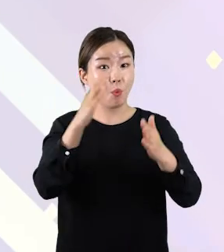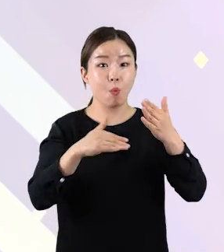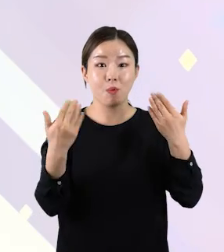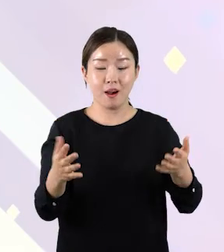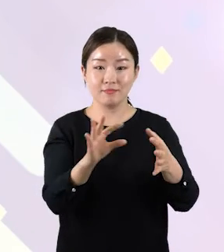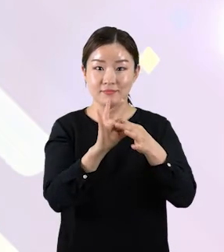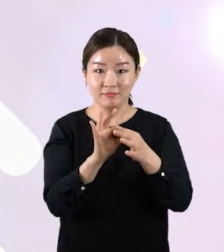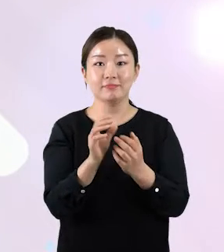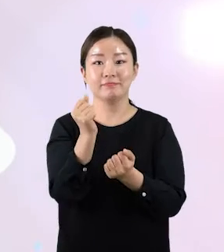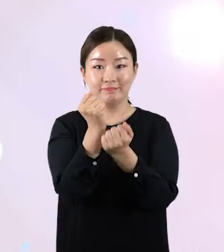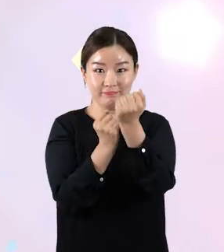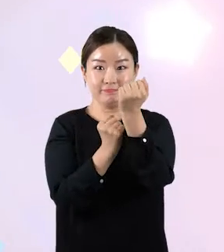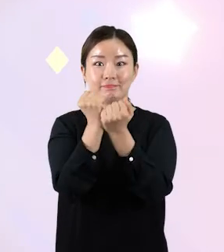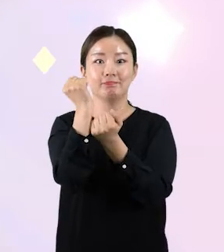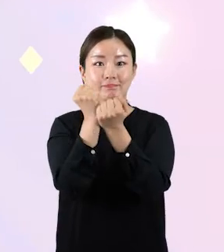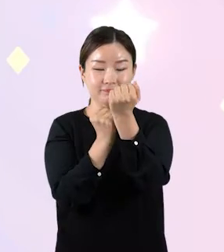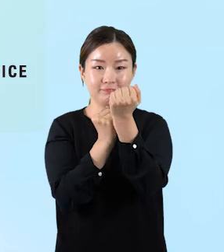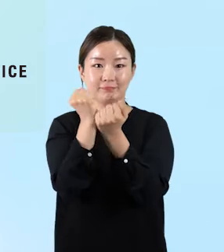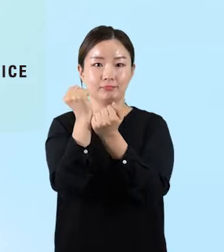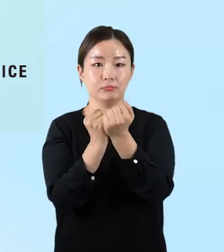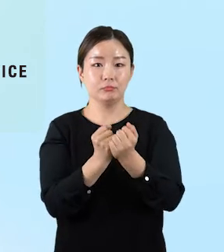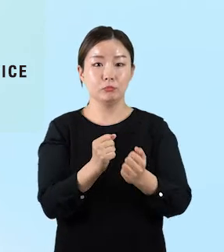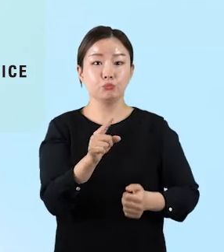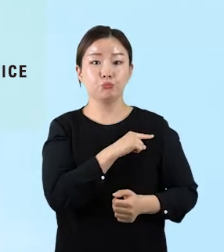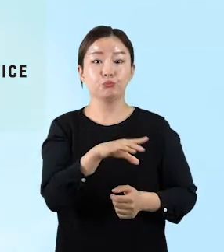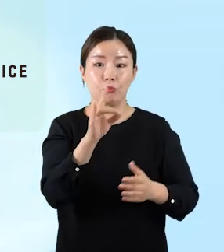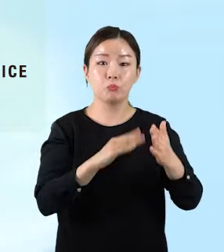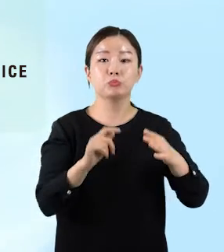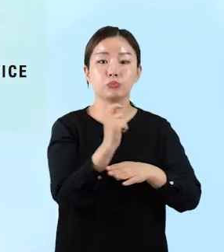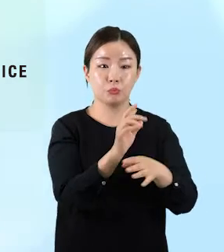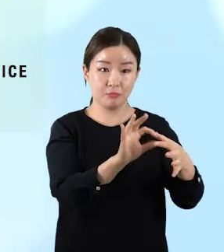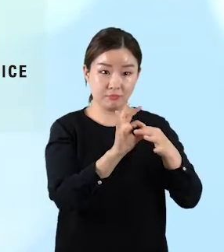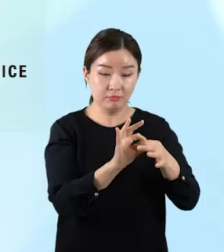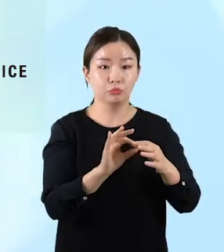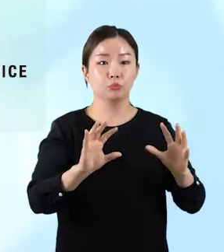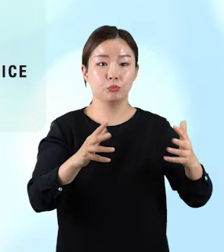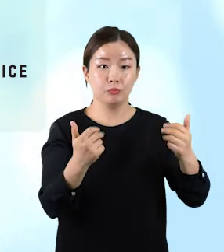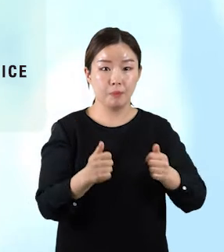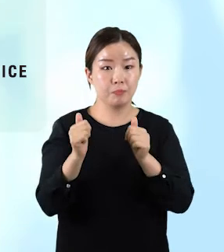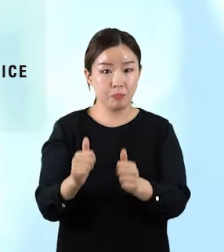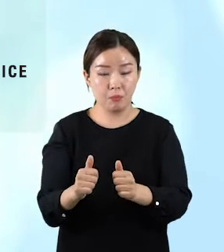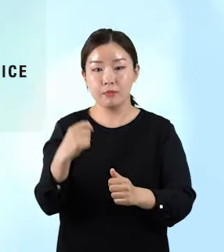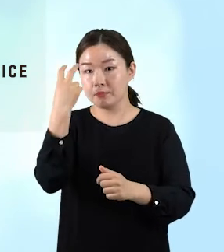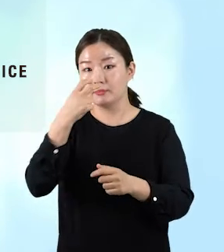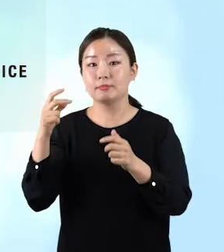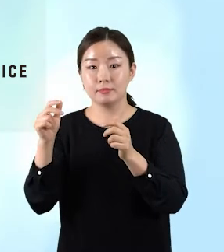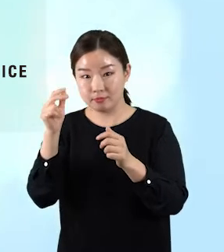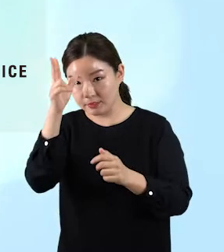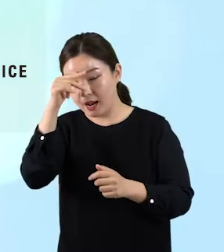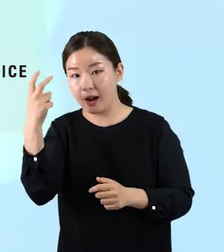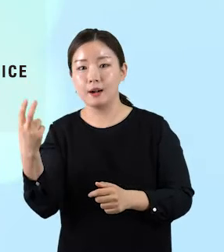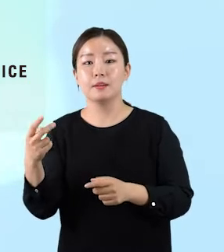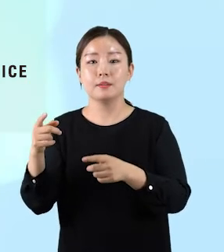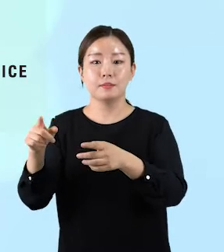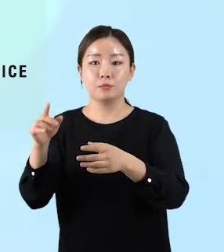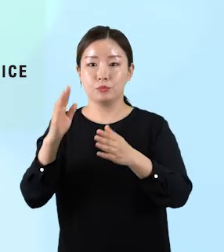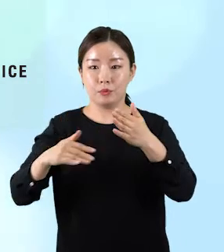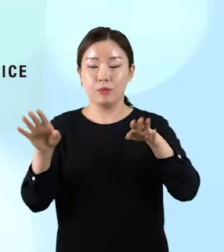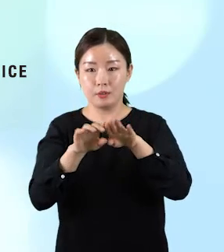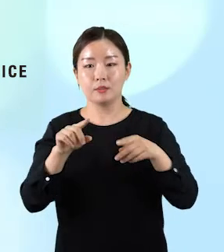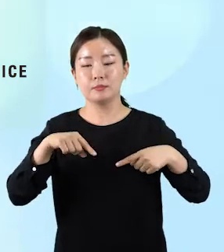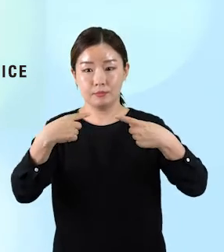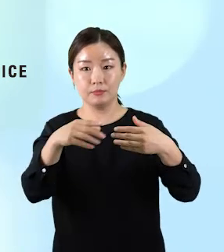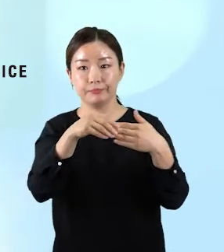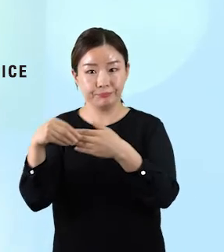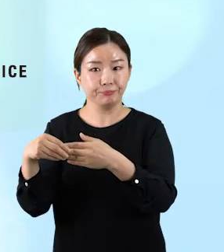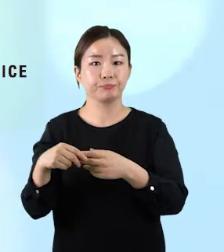관해 설명해 드리겠습니다. 우선 공무와 관련해 국회, 법원, 검찰, 기타